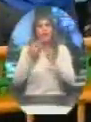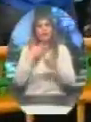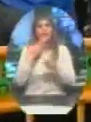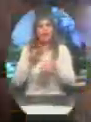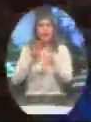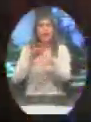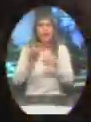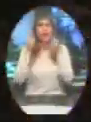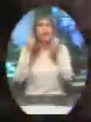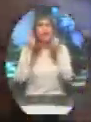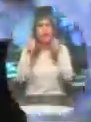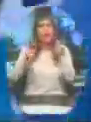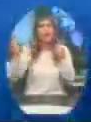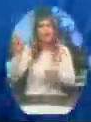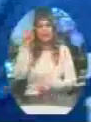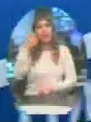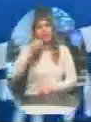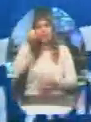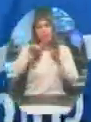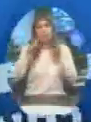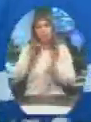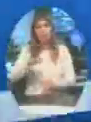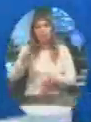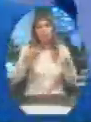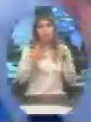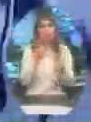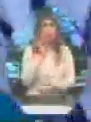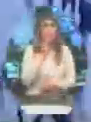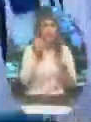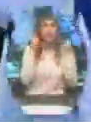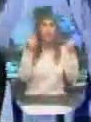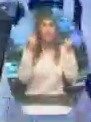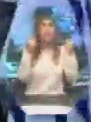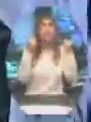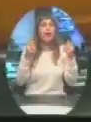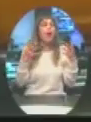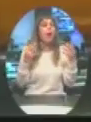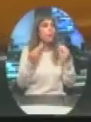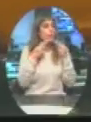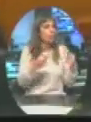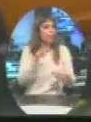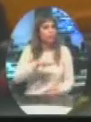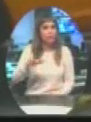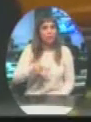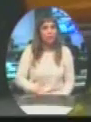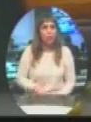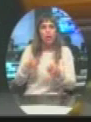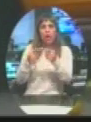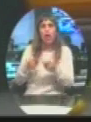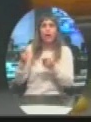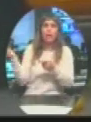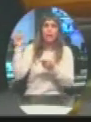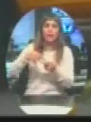ראשי המועצות האזוריות ותנועות הנוער להפגנה שעוררה הד ציבורי רחב. החקלאים שהגיעו